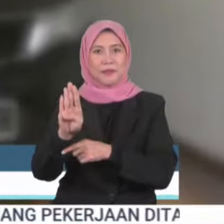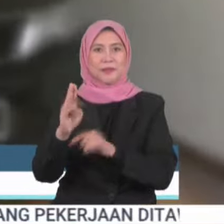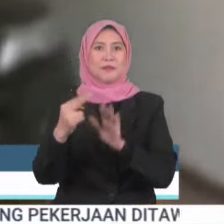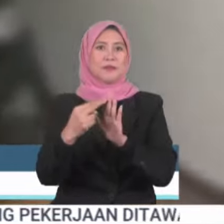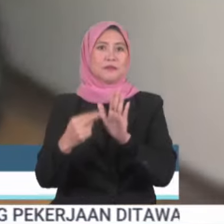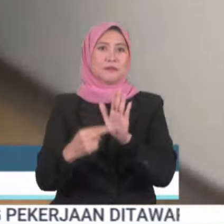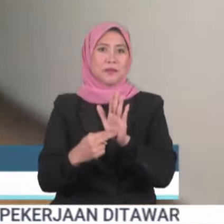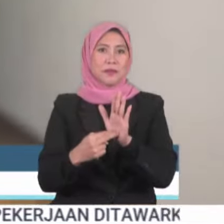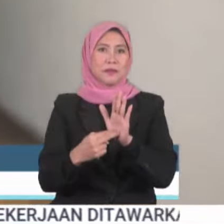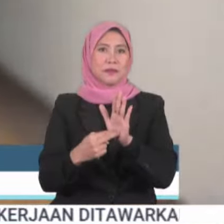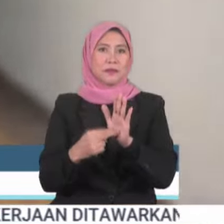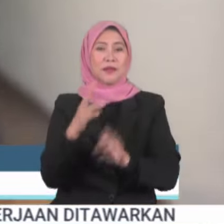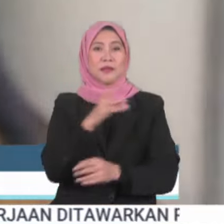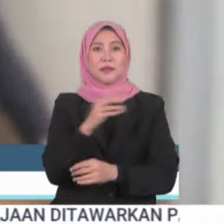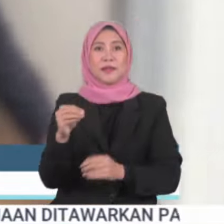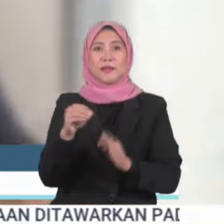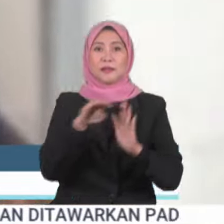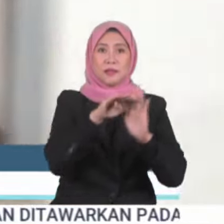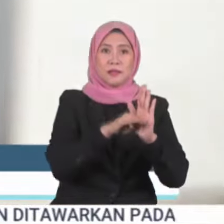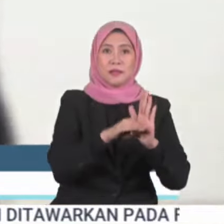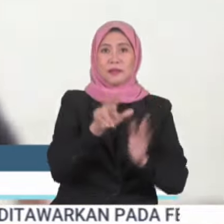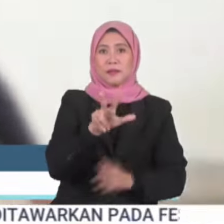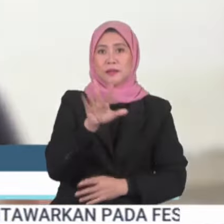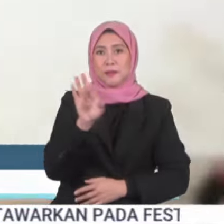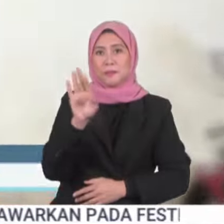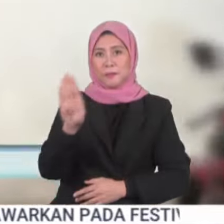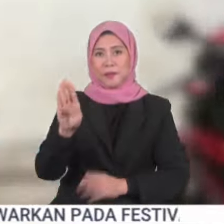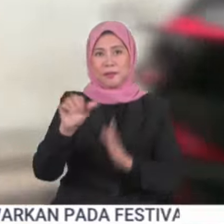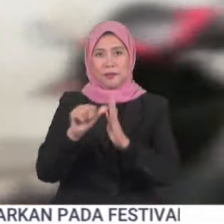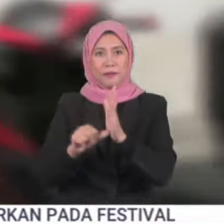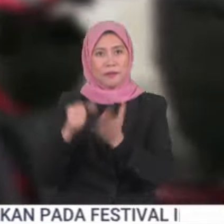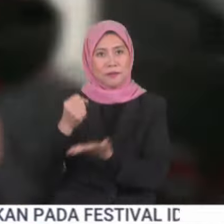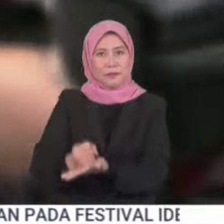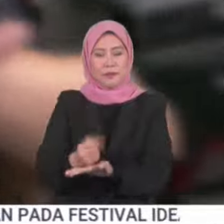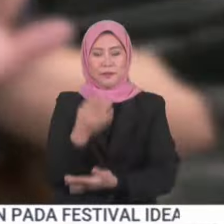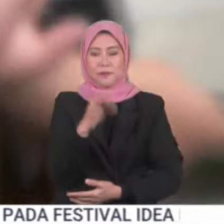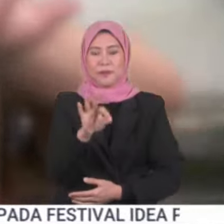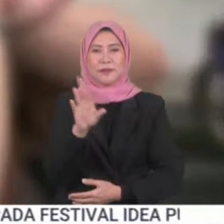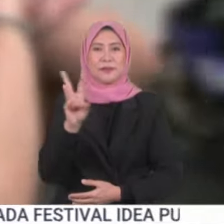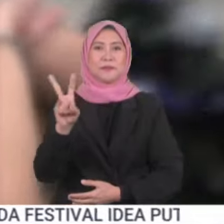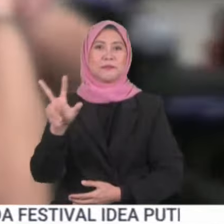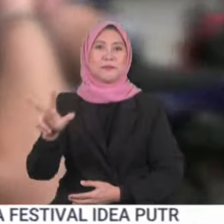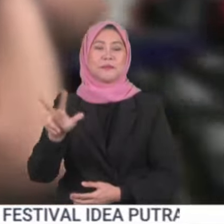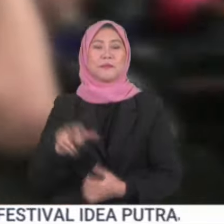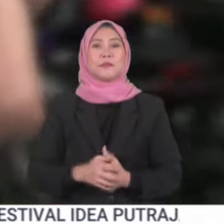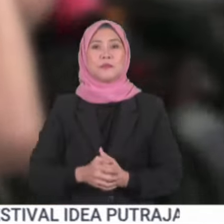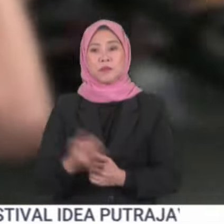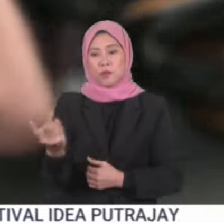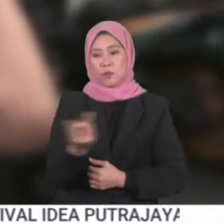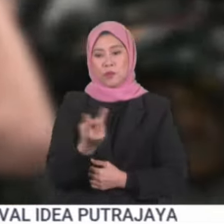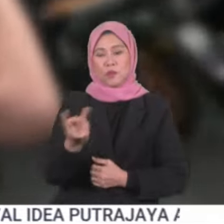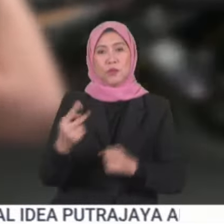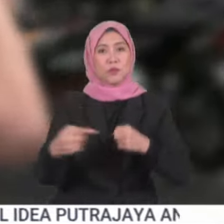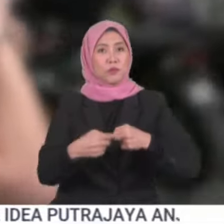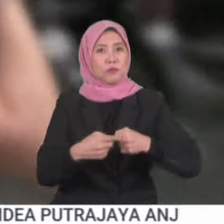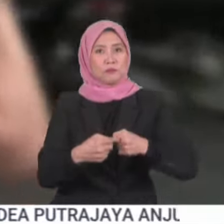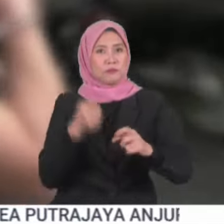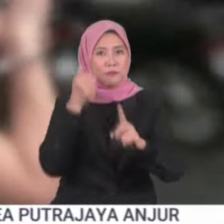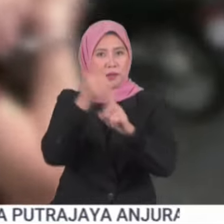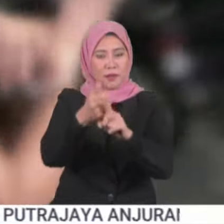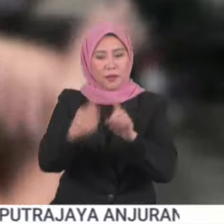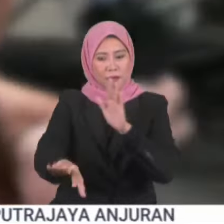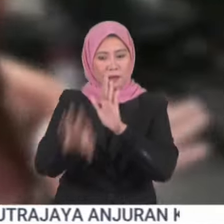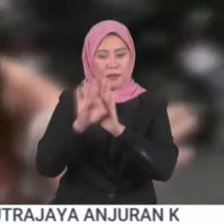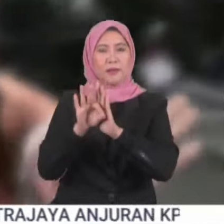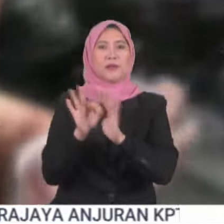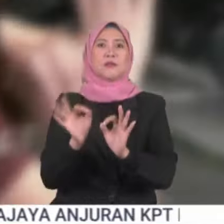Kanun Keseksaan dan Seksyen 39B Akta Imigresen 1963. Kedua-dua tertuduh diarah